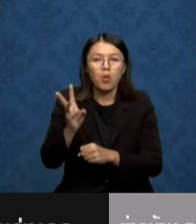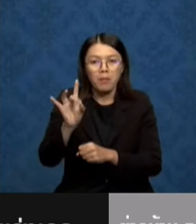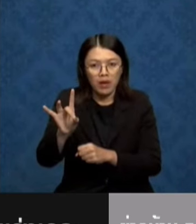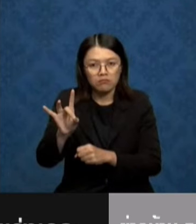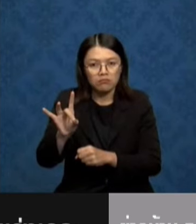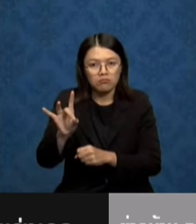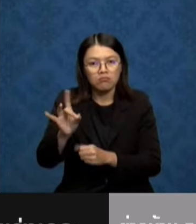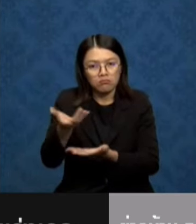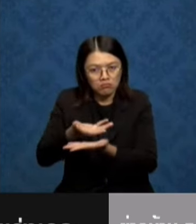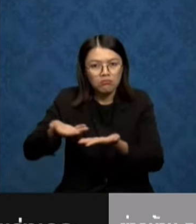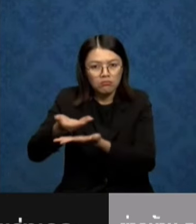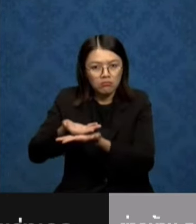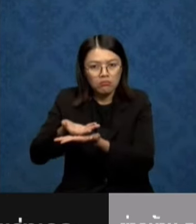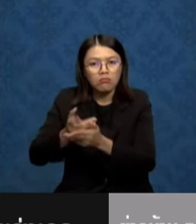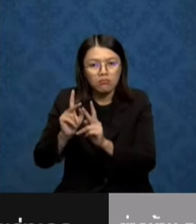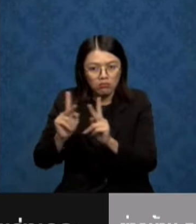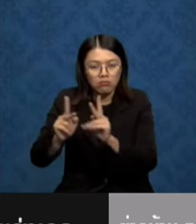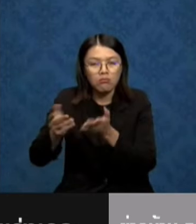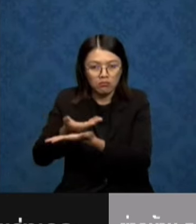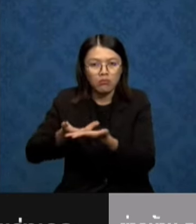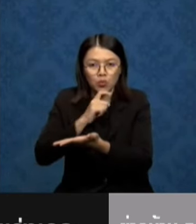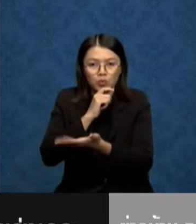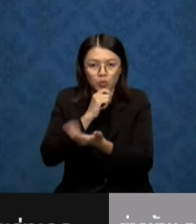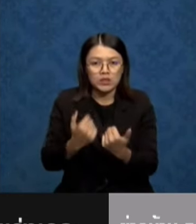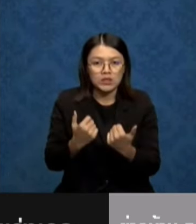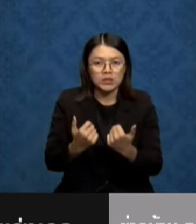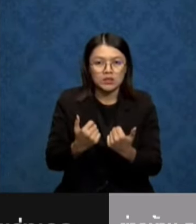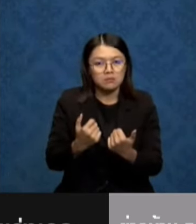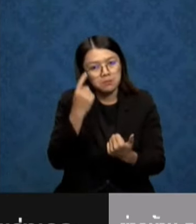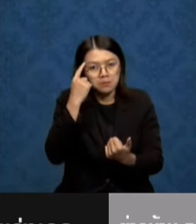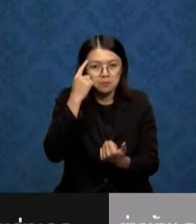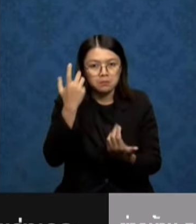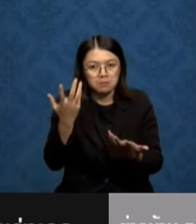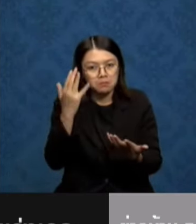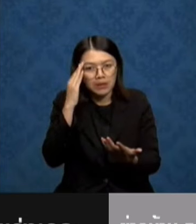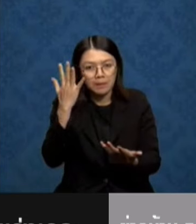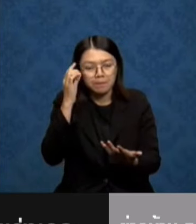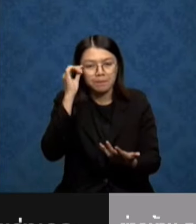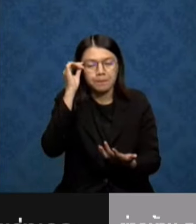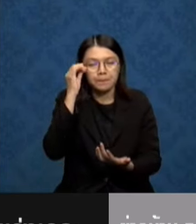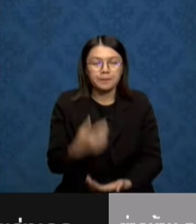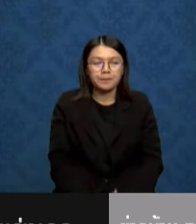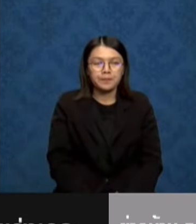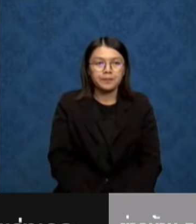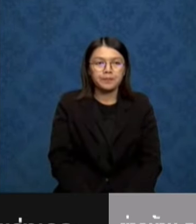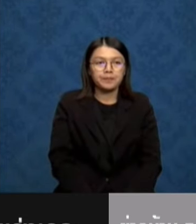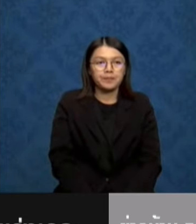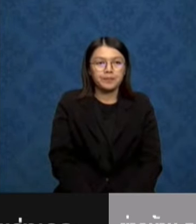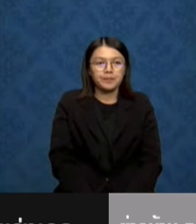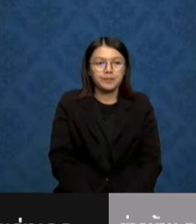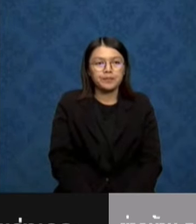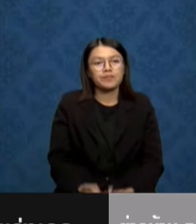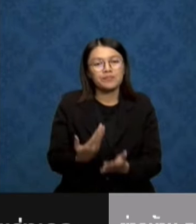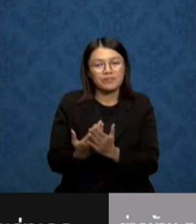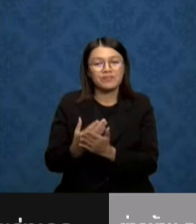คือวิกฤตการเงินการคลังที่จะเกิดขึ้นในอนาคตหากบริหารจัดการไม่ถูกต้องและไม่รอบครอบมันน่ากลัว